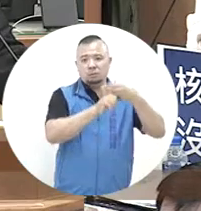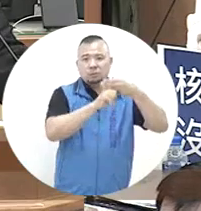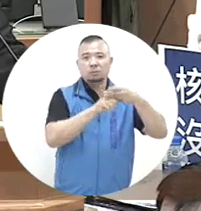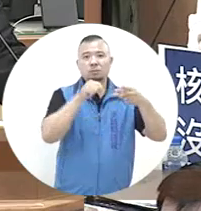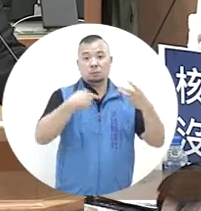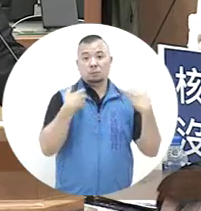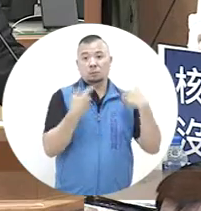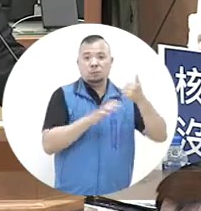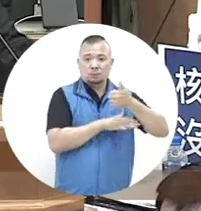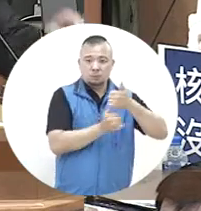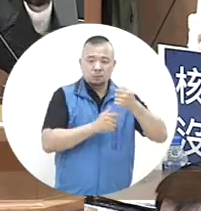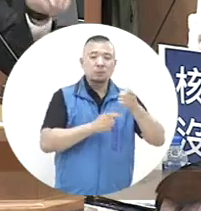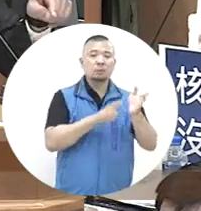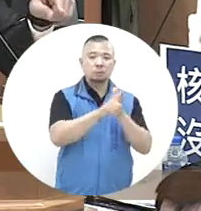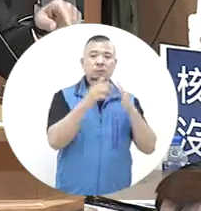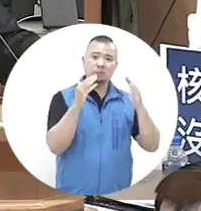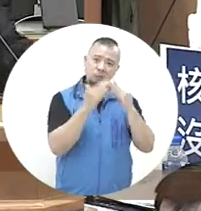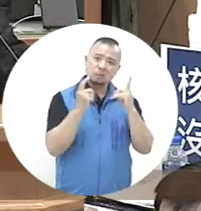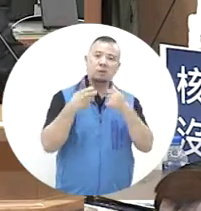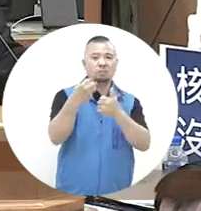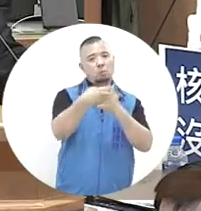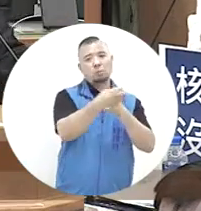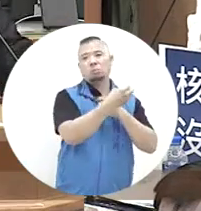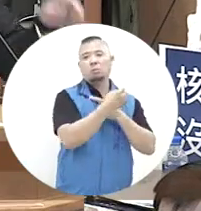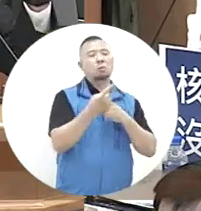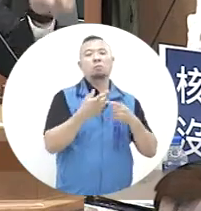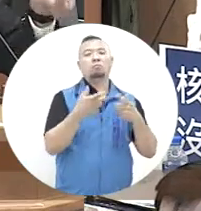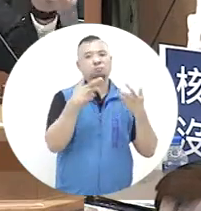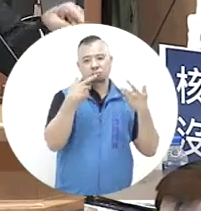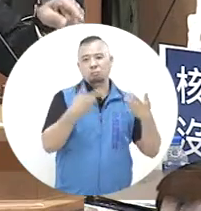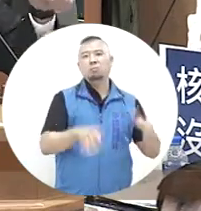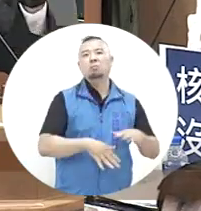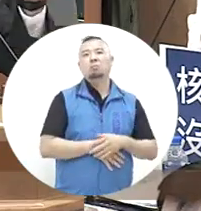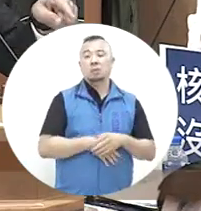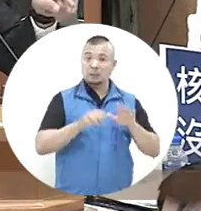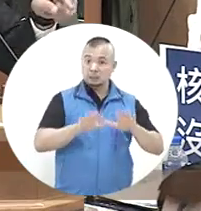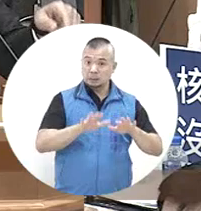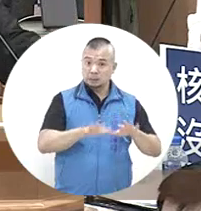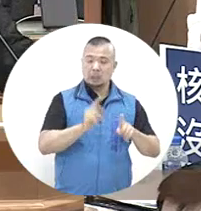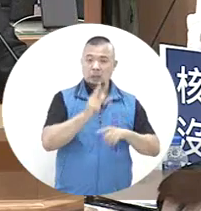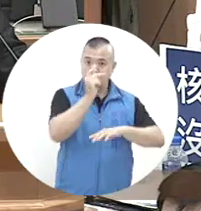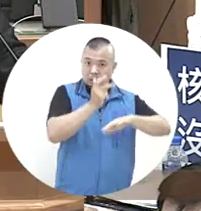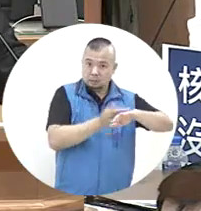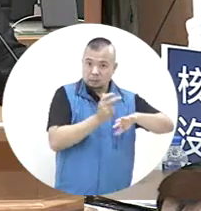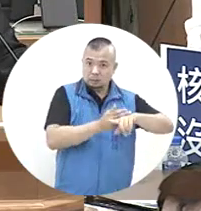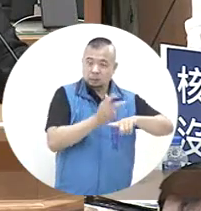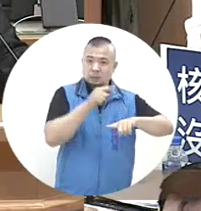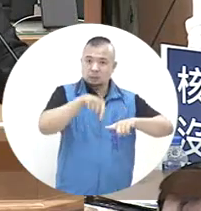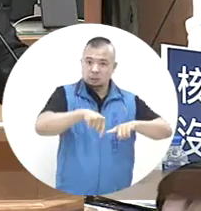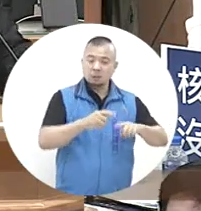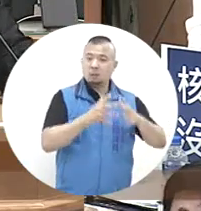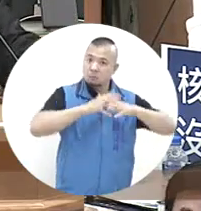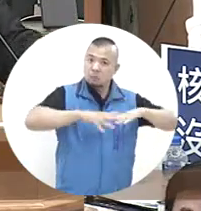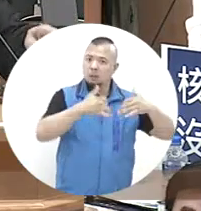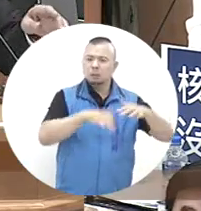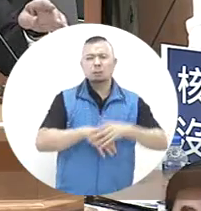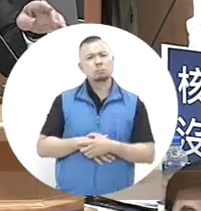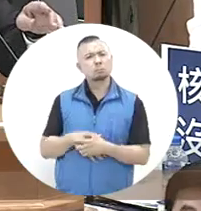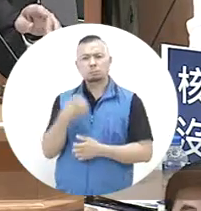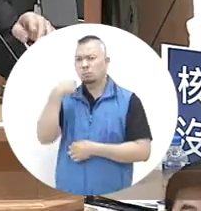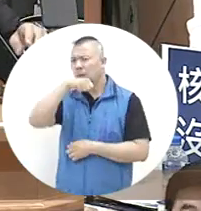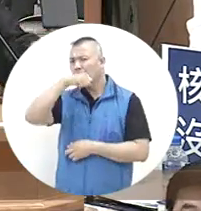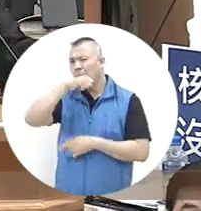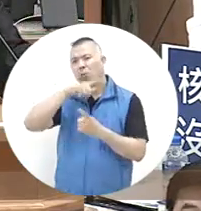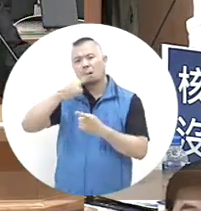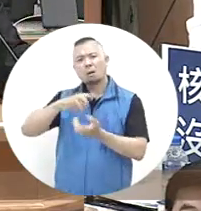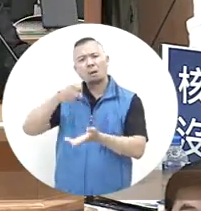了很多了哈。以现阶段了哈，在科技还没进步到一个成熟的态度里面， 台湾没有一个地方要让你放核